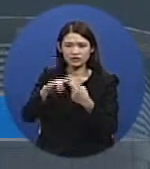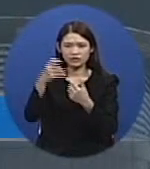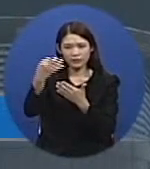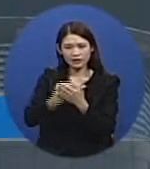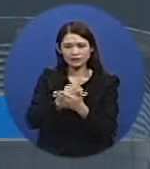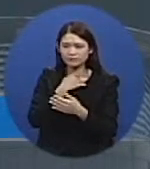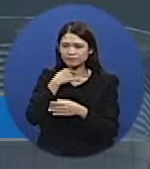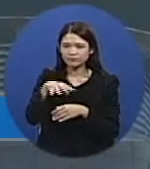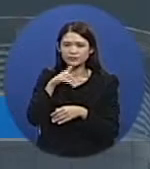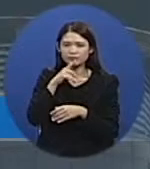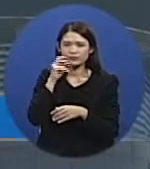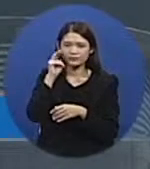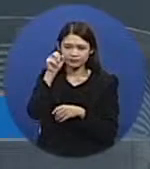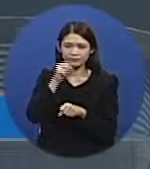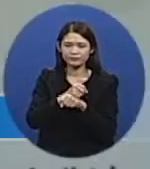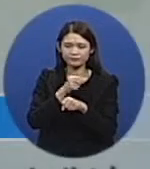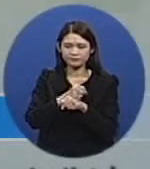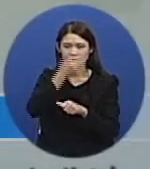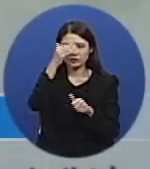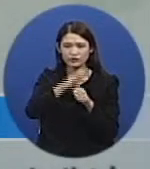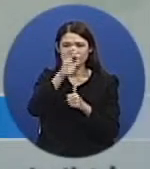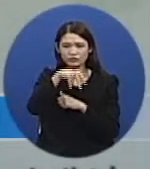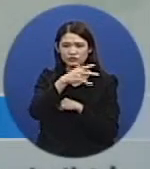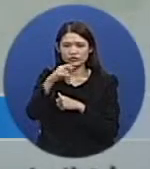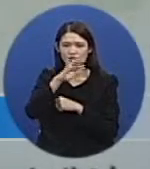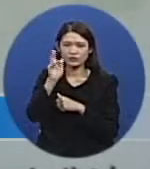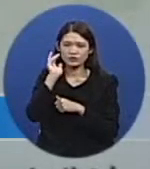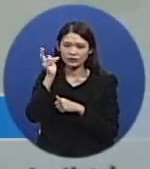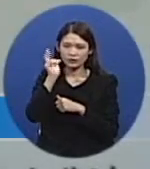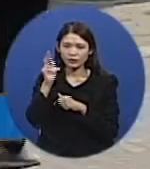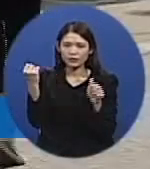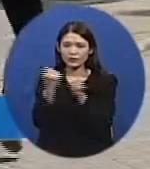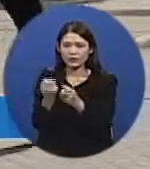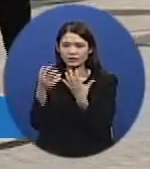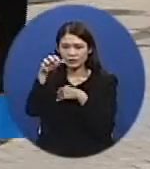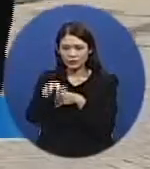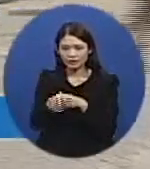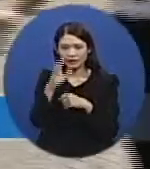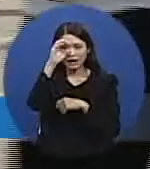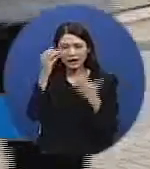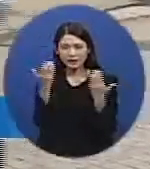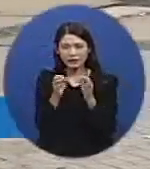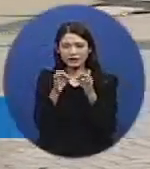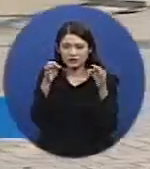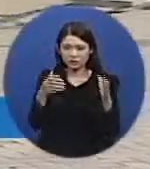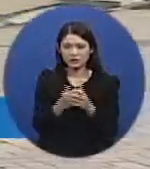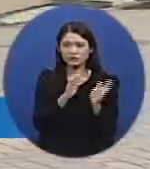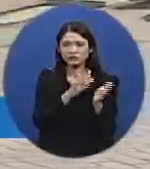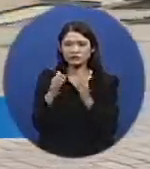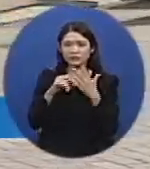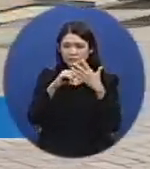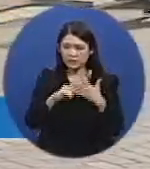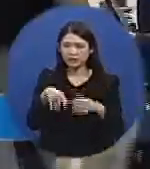못했다고 주장했습니다. 앞서 청소년 유니온은 호텔과 웨딩홀 등에서 아르바이트를 하는 청소년들에게 준비 또는